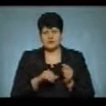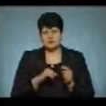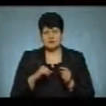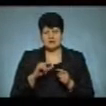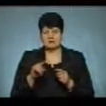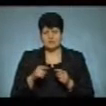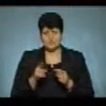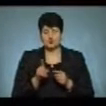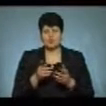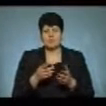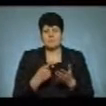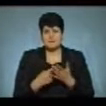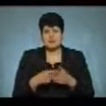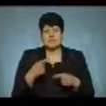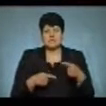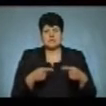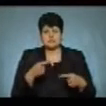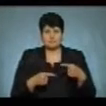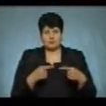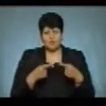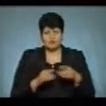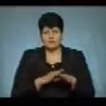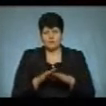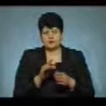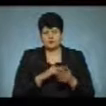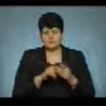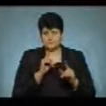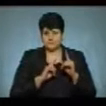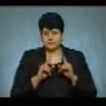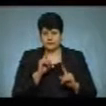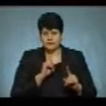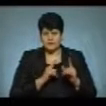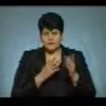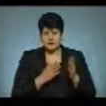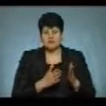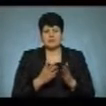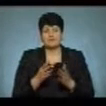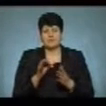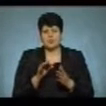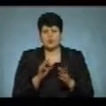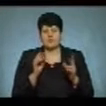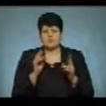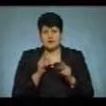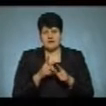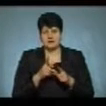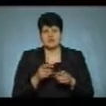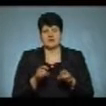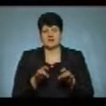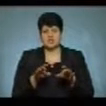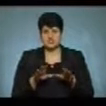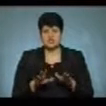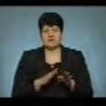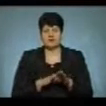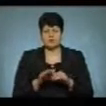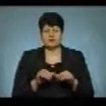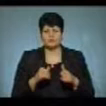вимог. Щодо предмета спору на стороні відповідачів управління транспорту, комунікації та зв'язку Тернопільської міської ради про визнання протиправним та нечинним рішення